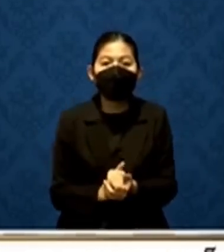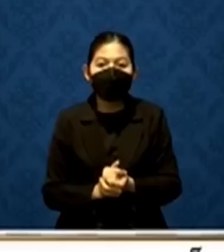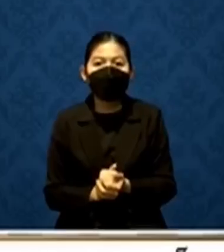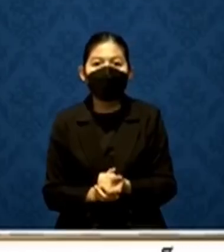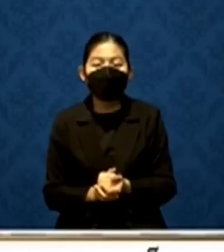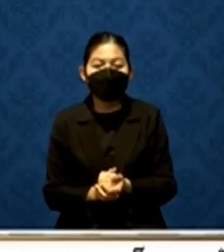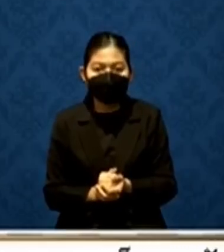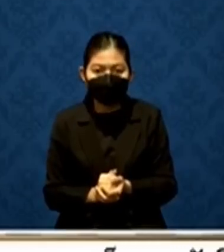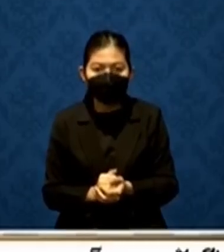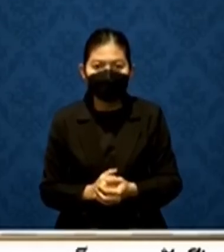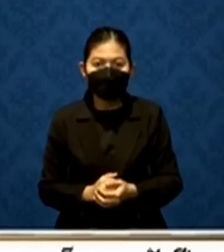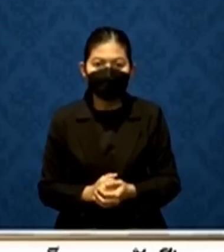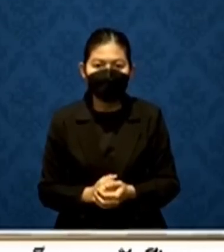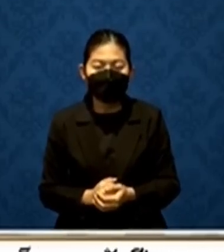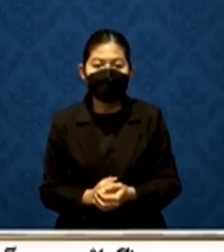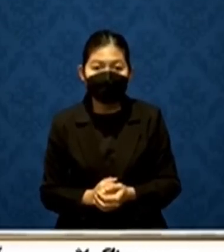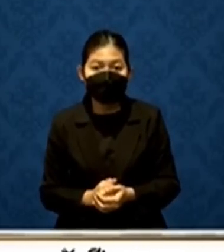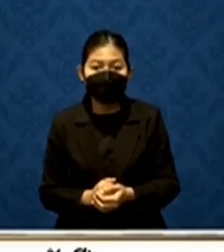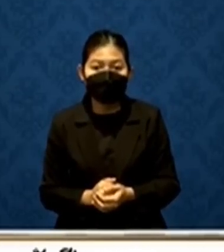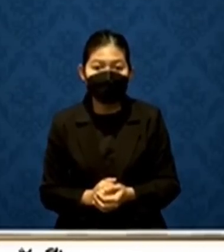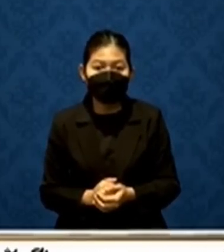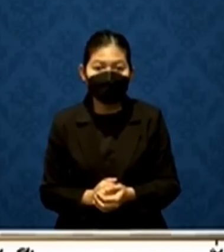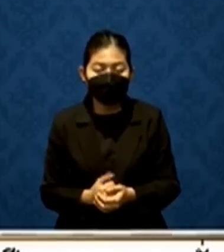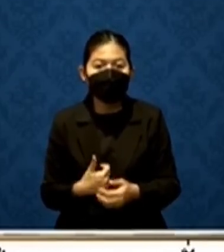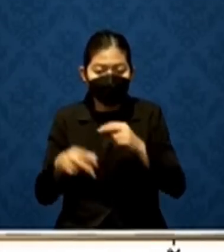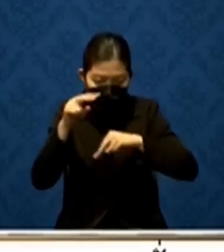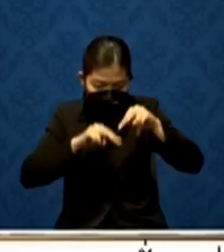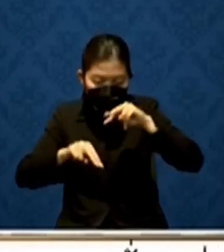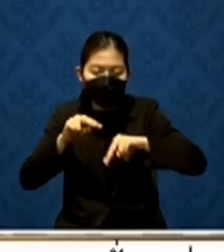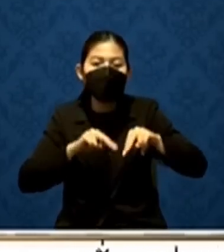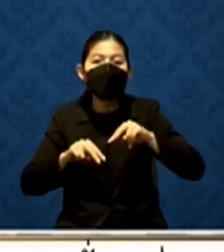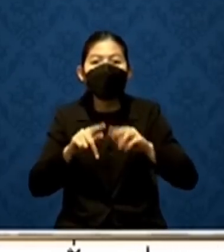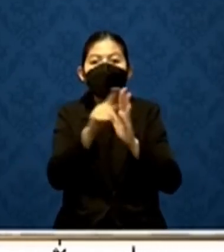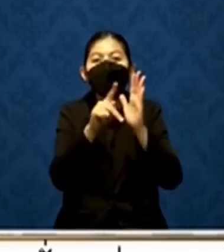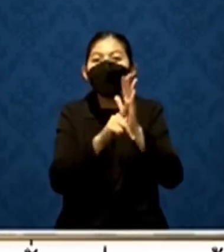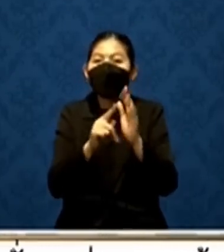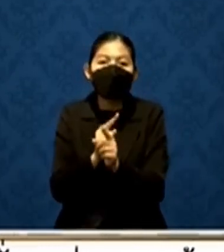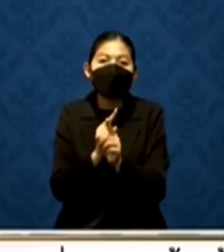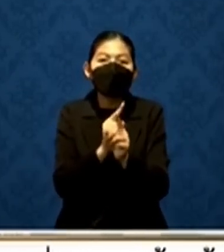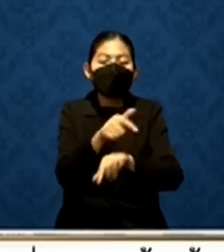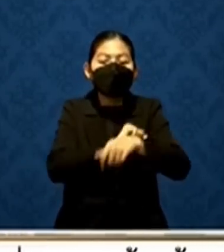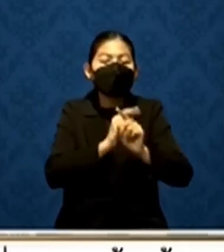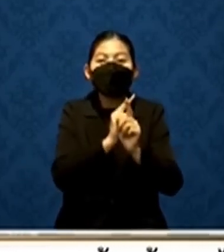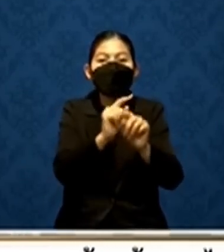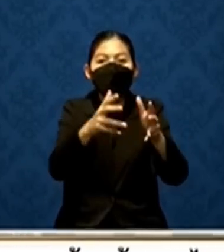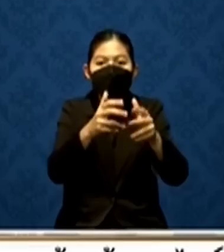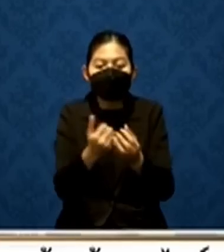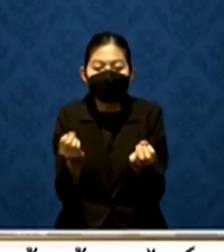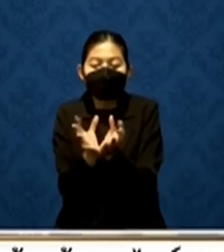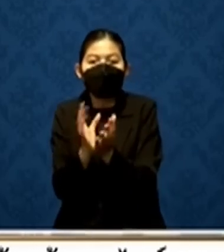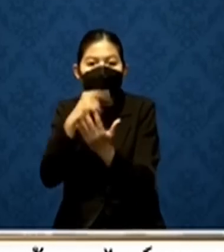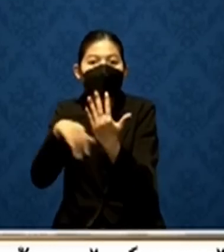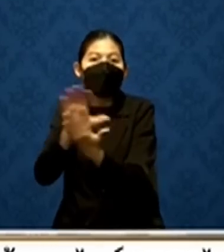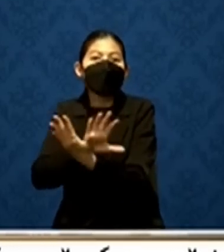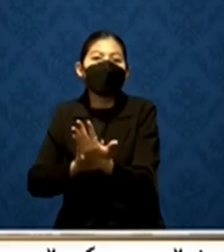การเมืองที่ต้นสังกัดกับท่านด่านละเว้นไม่ดูแลให้มีการปฏิบัติตามกฎหมายอย่างเคร่งครัดจนเกิดความเสียหายต่อเป็นดิน